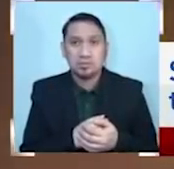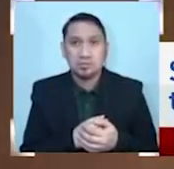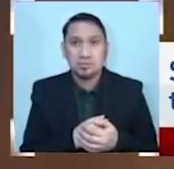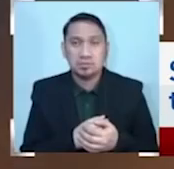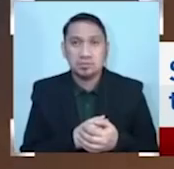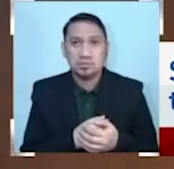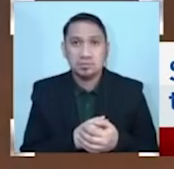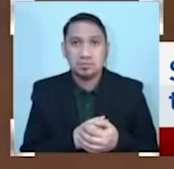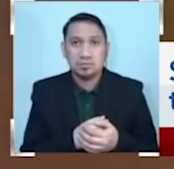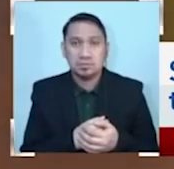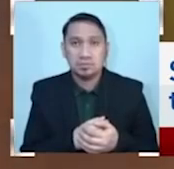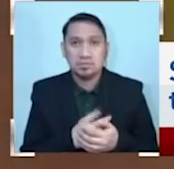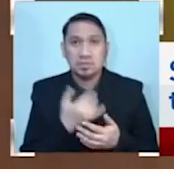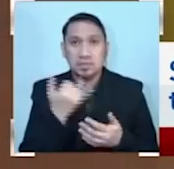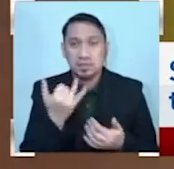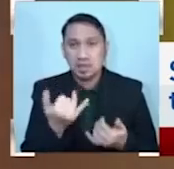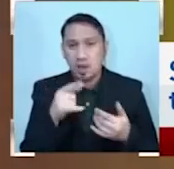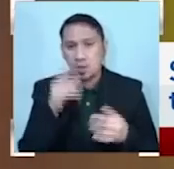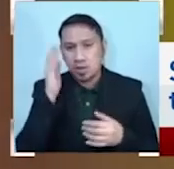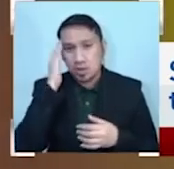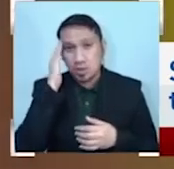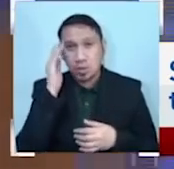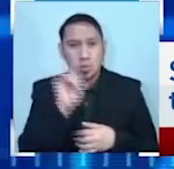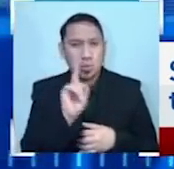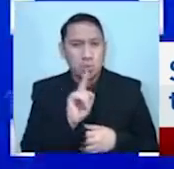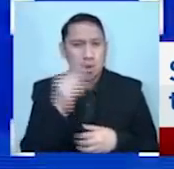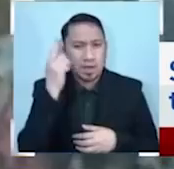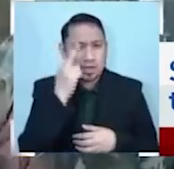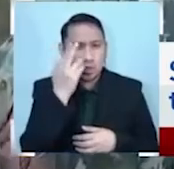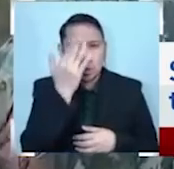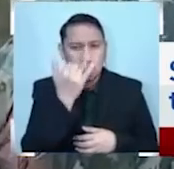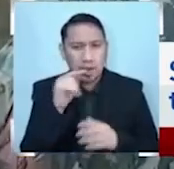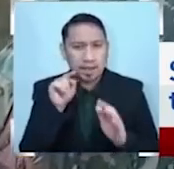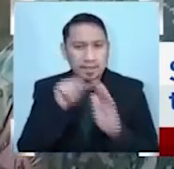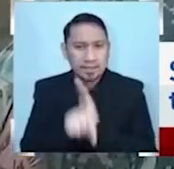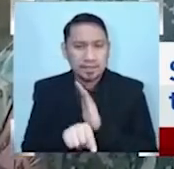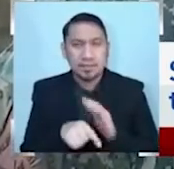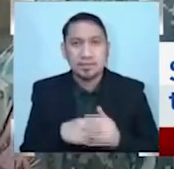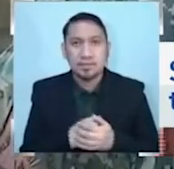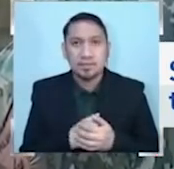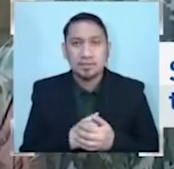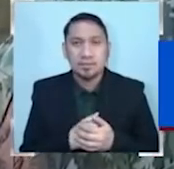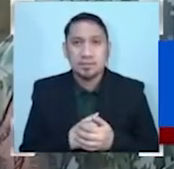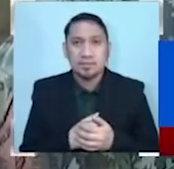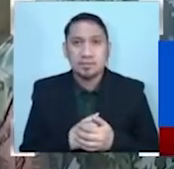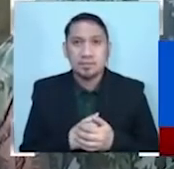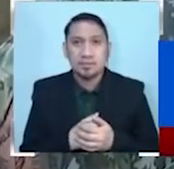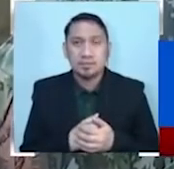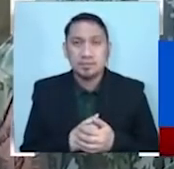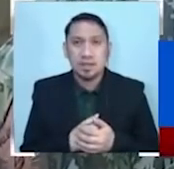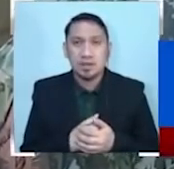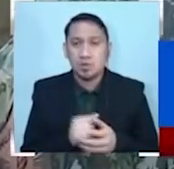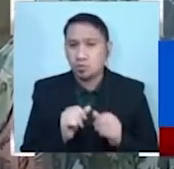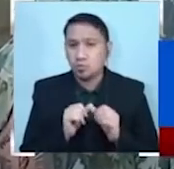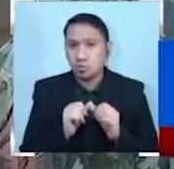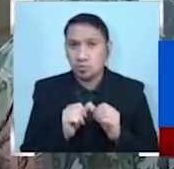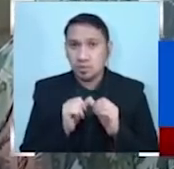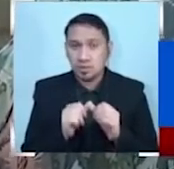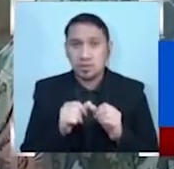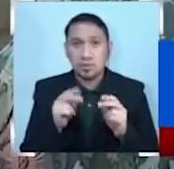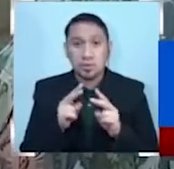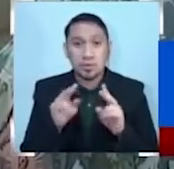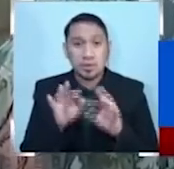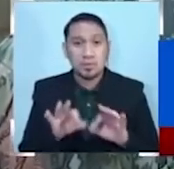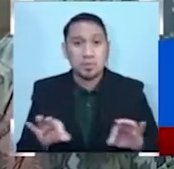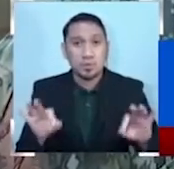Perlas. Inaalam pa sa ngayon kung ano ang motibo sa pagpatay. Tuloy-tuloy pa rin yung pag-operate natin kasi ito'y mahalaga kasi na makuha natin